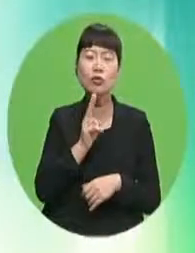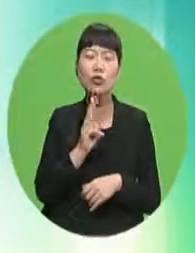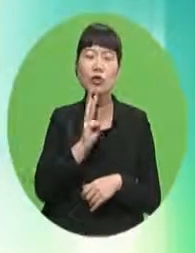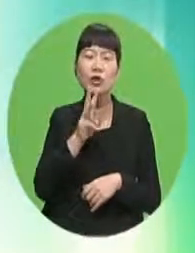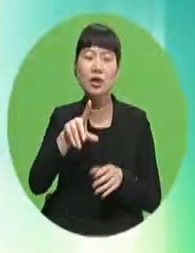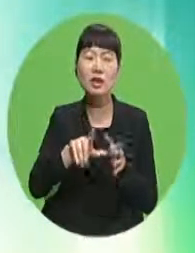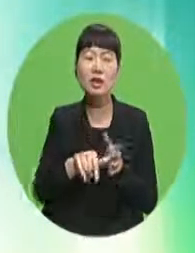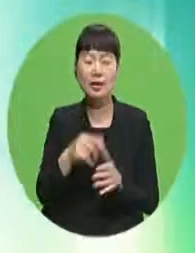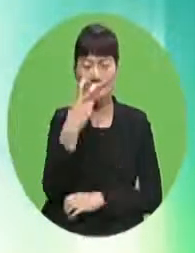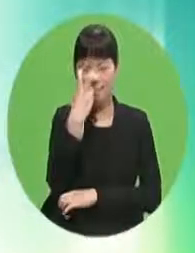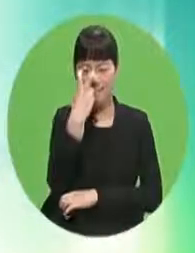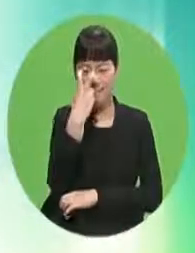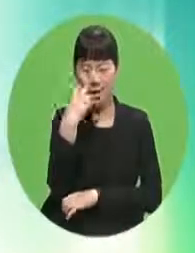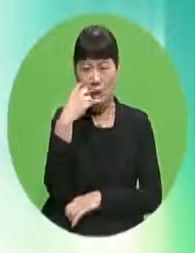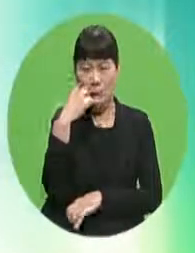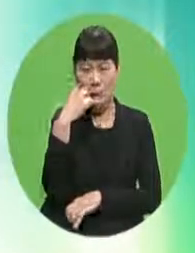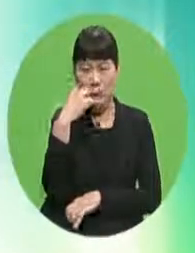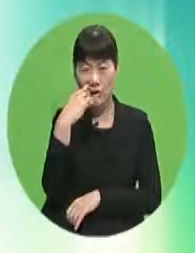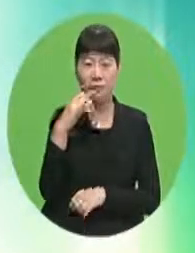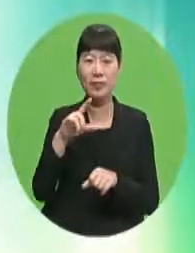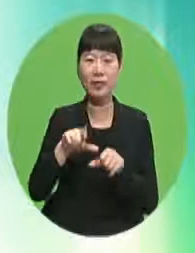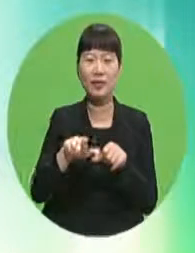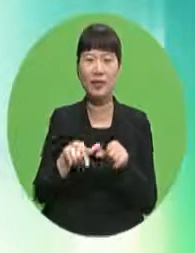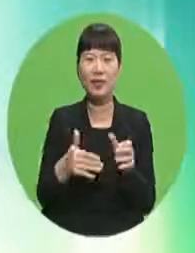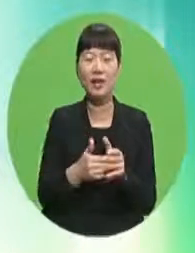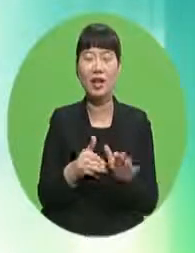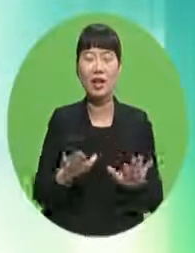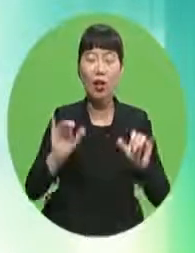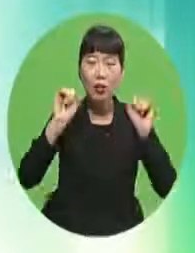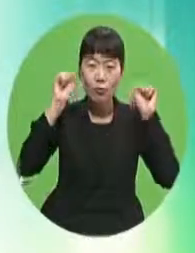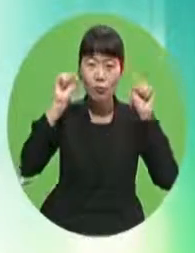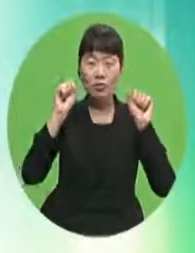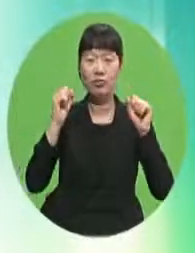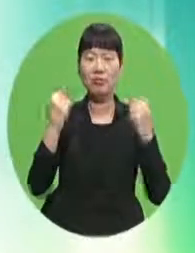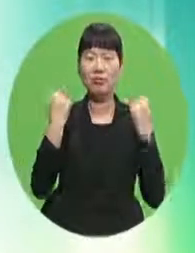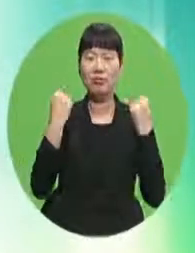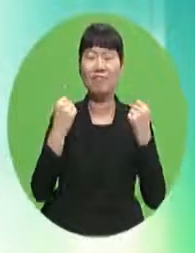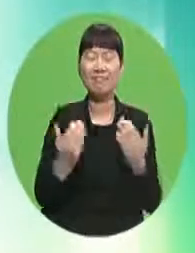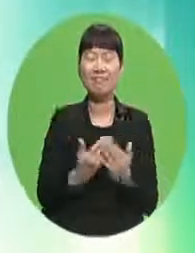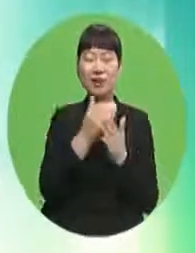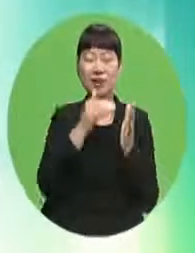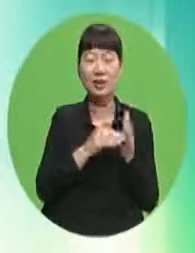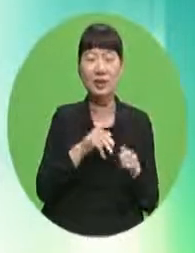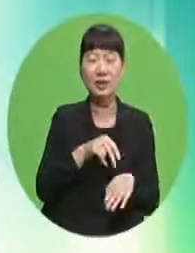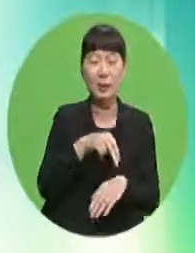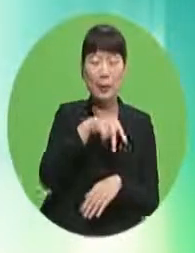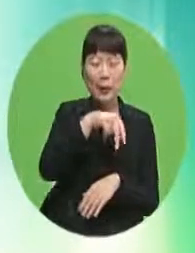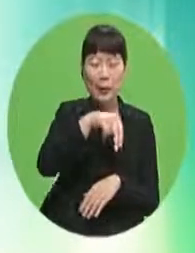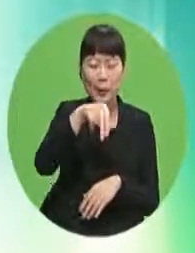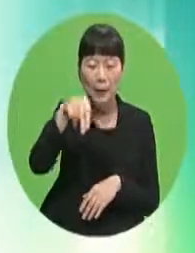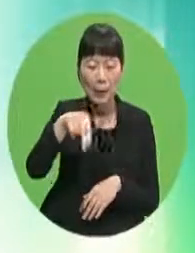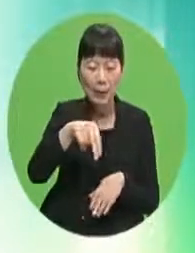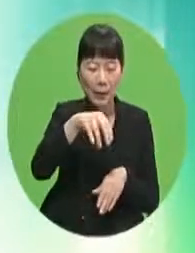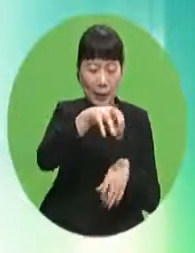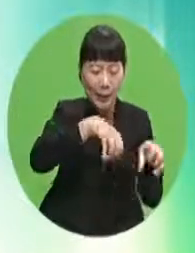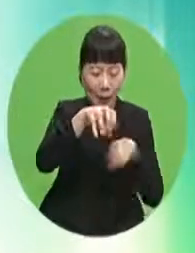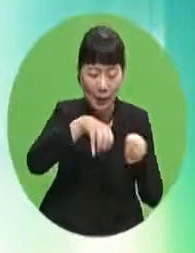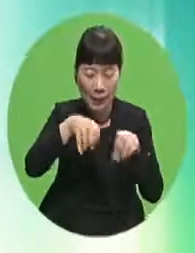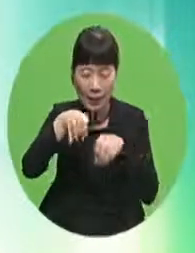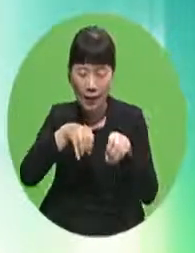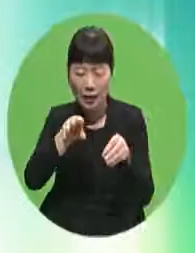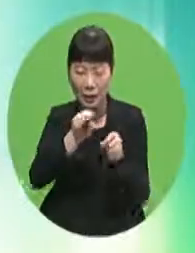탐험 단계예요. 아이들이 이때는 그 근육 운동 기능도 많이 발달해서요, 바지바지바지 다니면서 뭐 열고 꺼내고 아유,